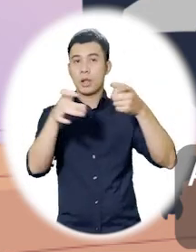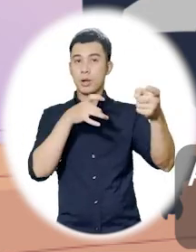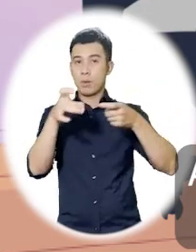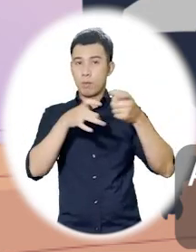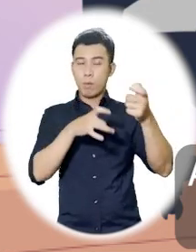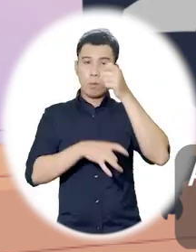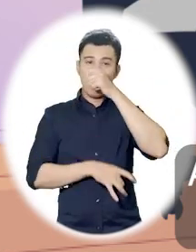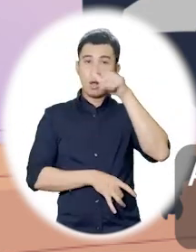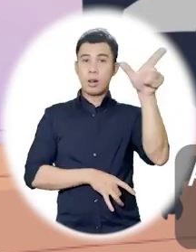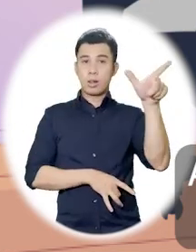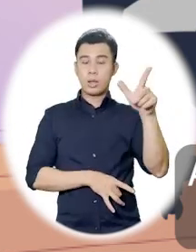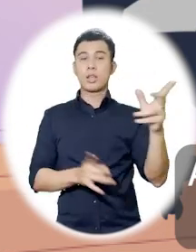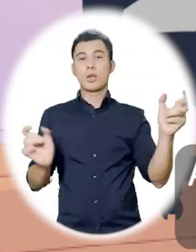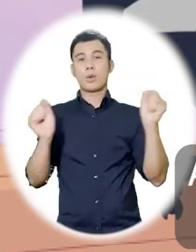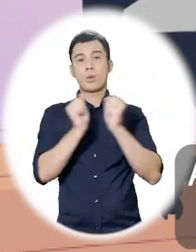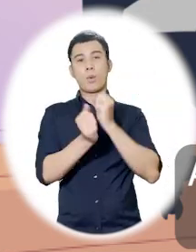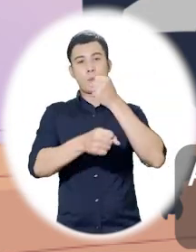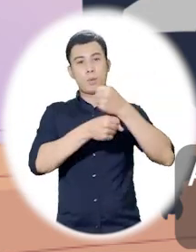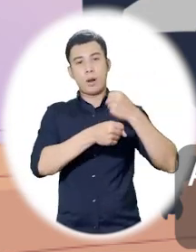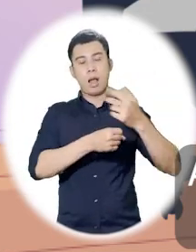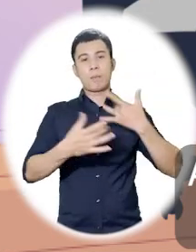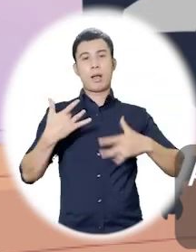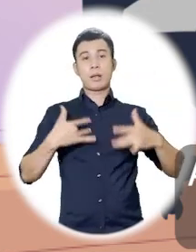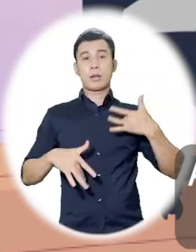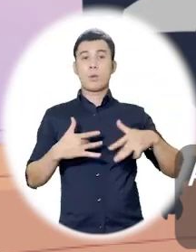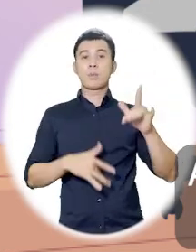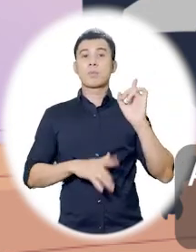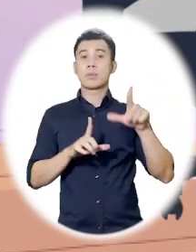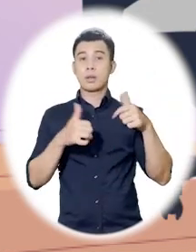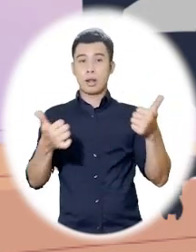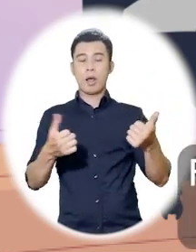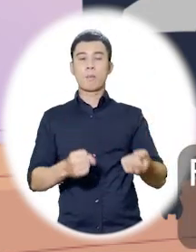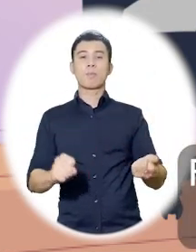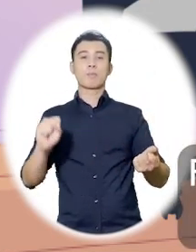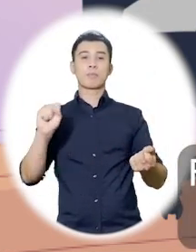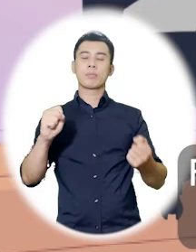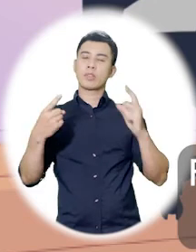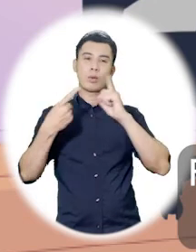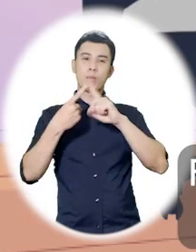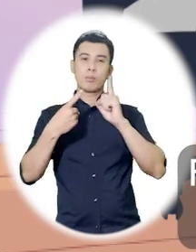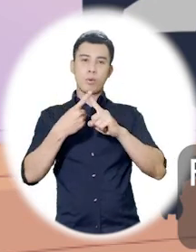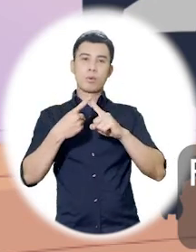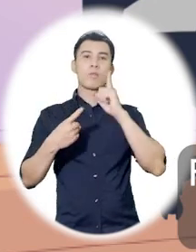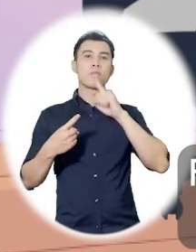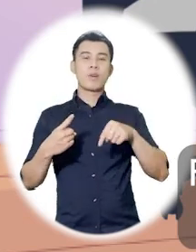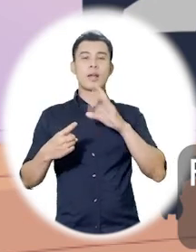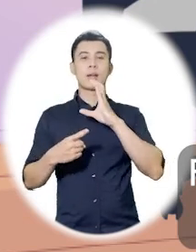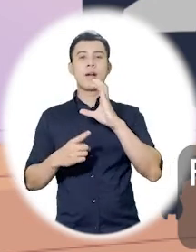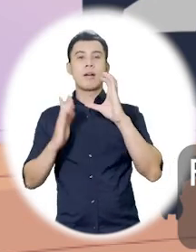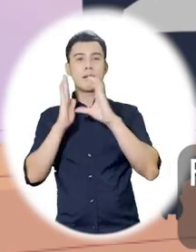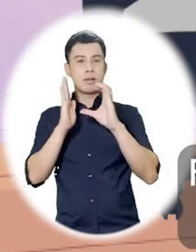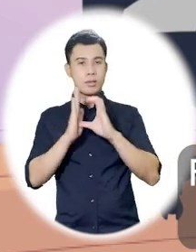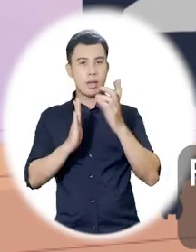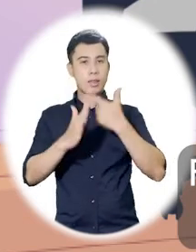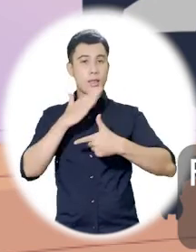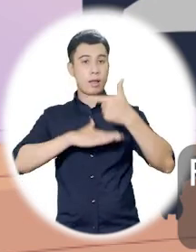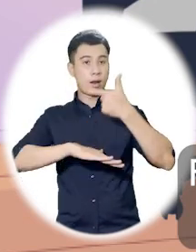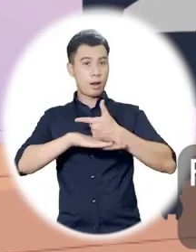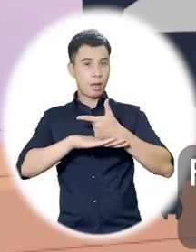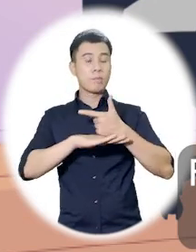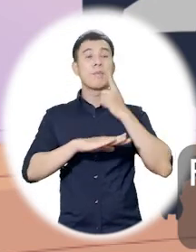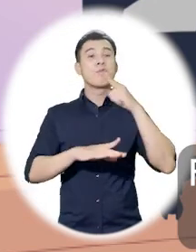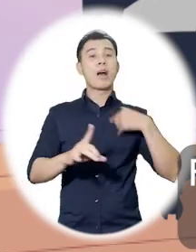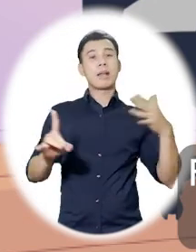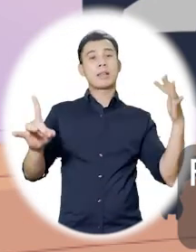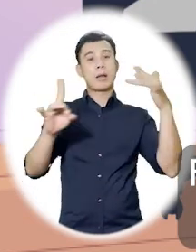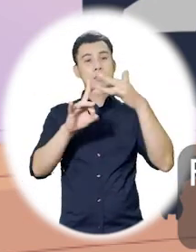điều phối và quản trị điều phối cùng được thực hiện thông qua các hành động thiết yếu sau. Đầu tiên, việc thiết lập cơ chế điều phối và quản trị điều phối cần có sự